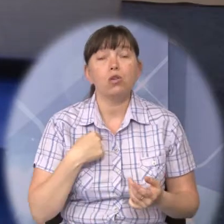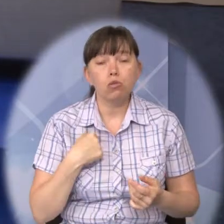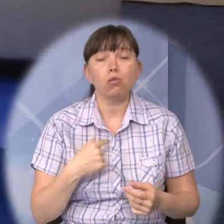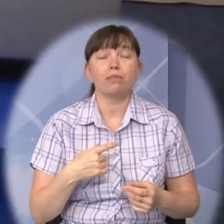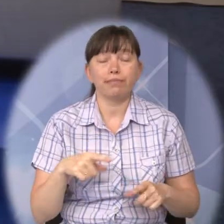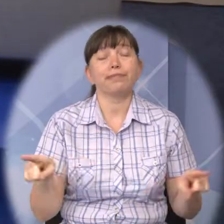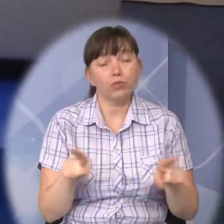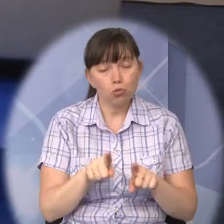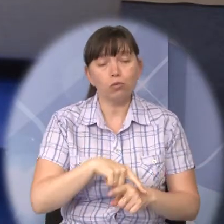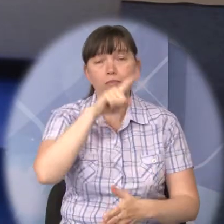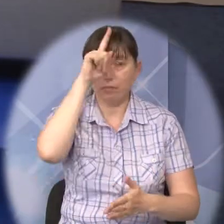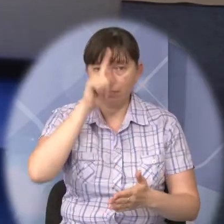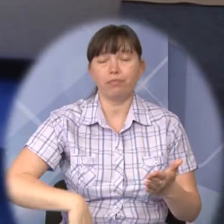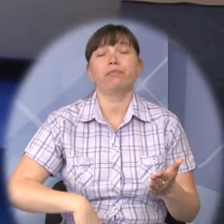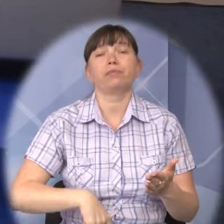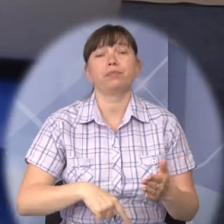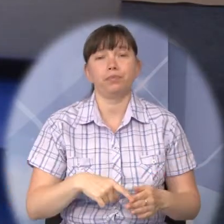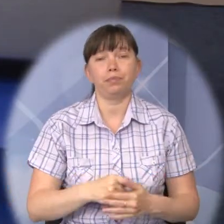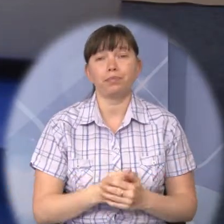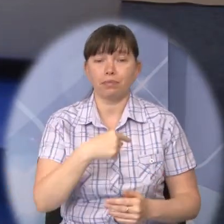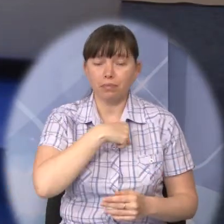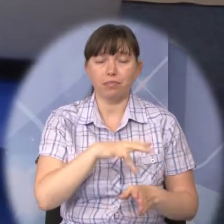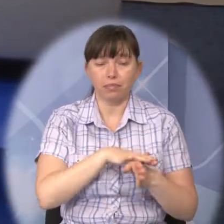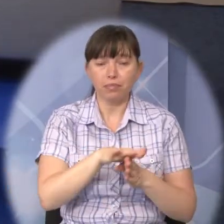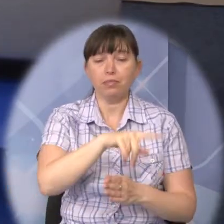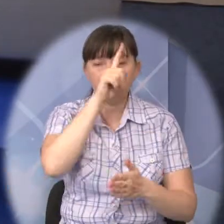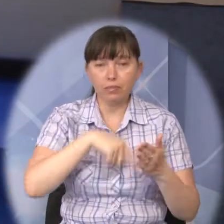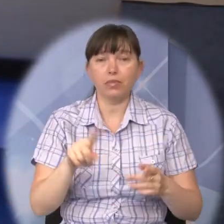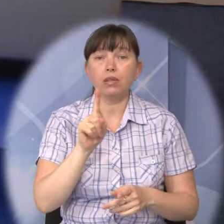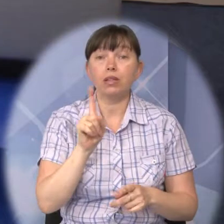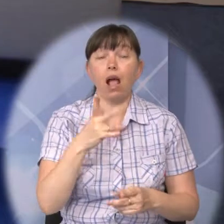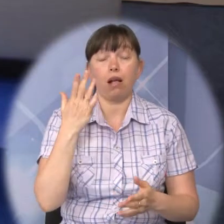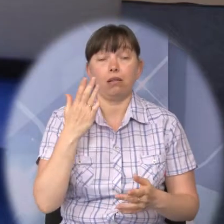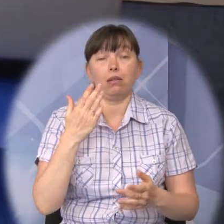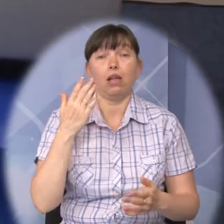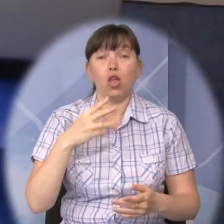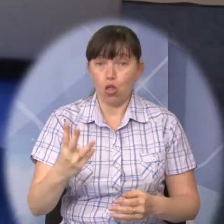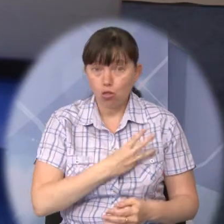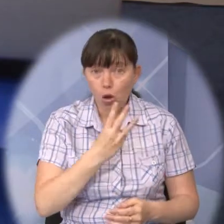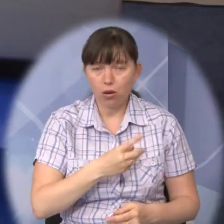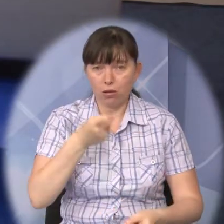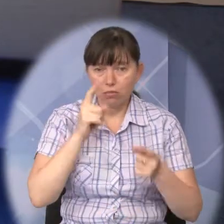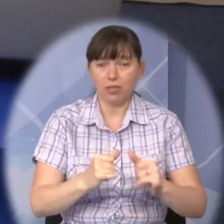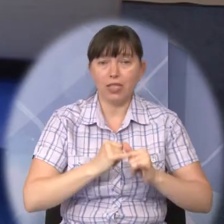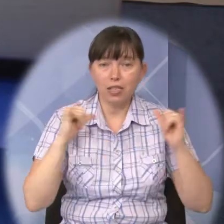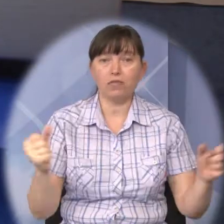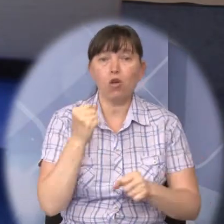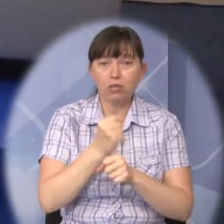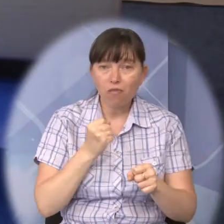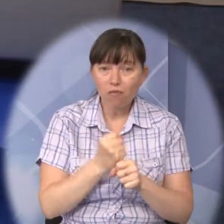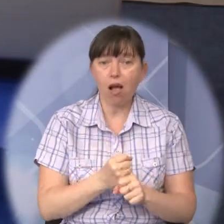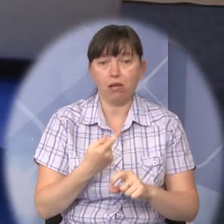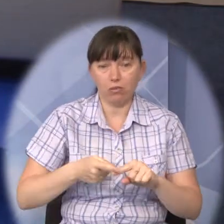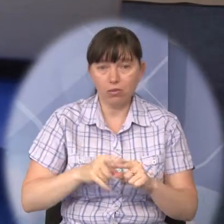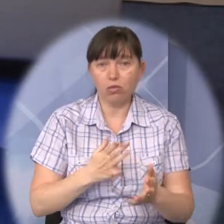plini de optimism că dacă îți dorești cu adevărat să dezvolți, să faci ceva,